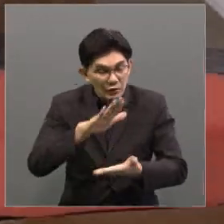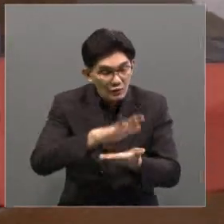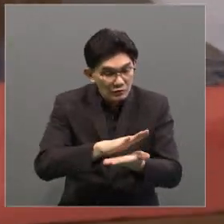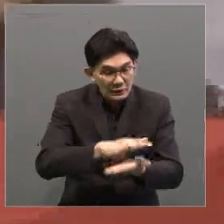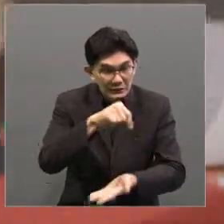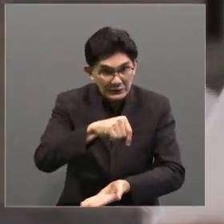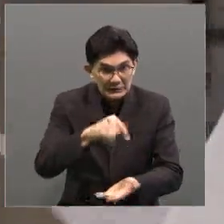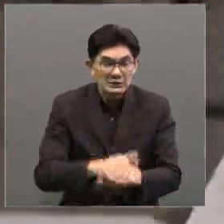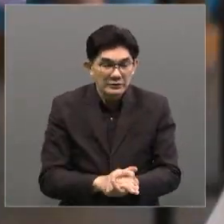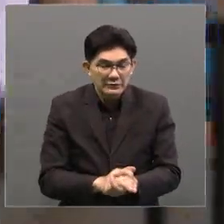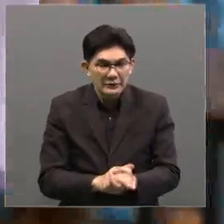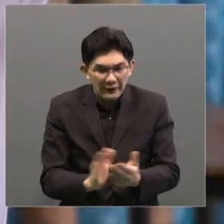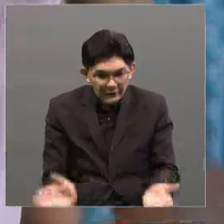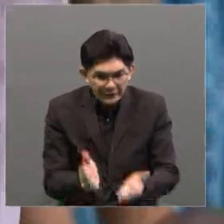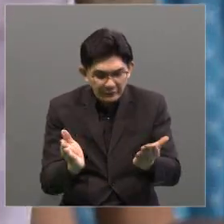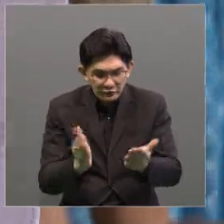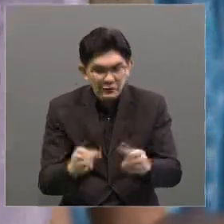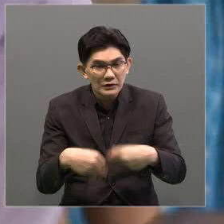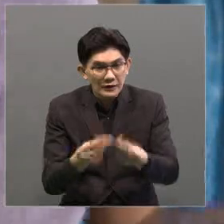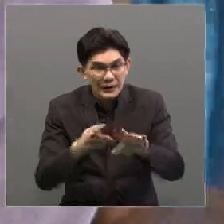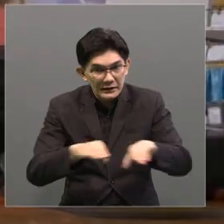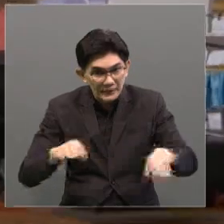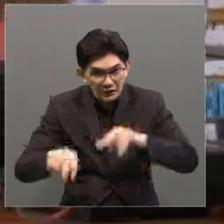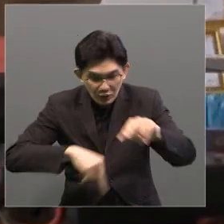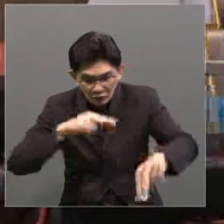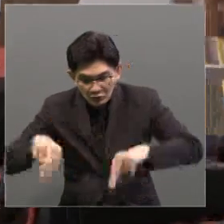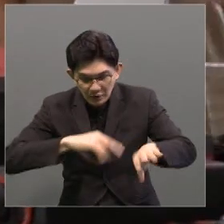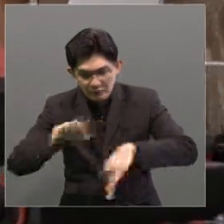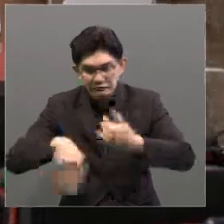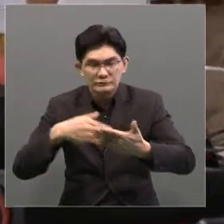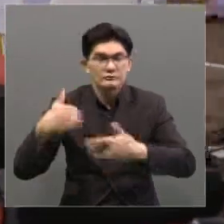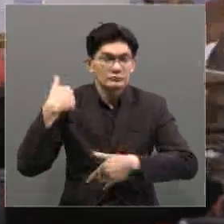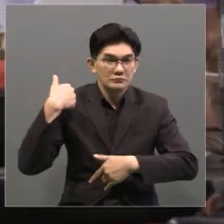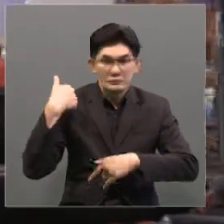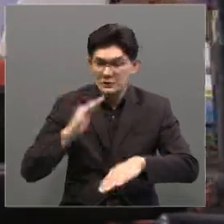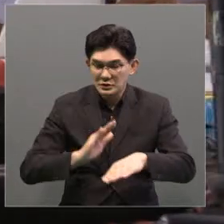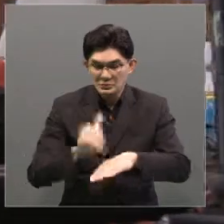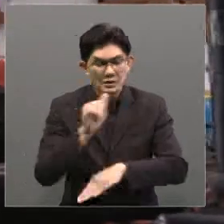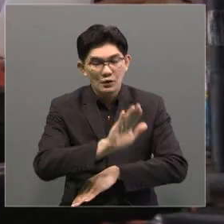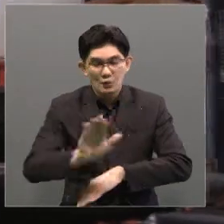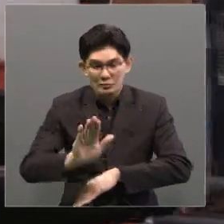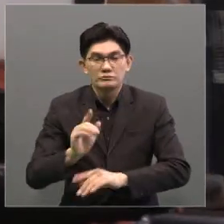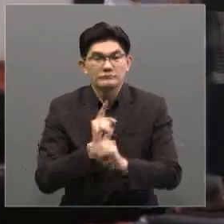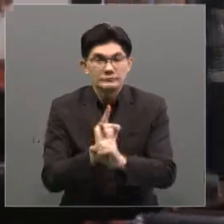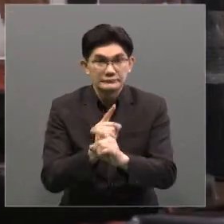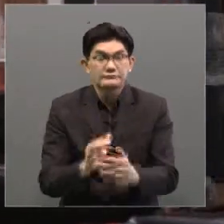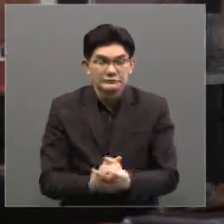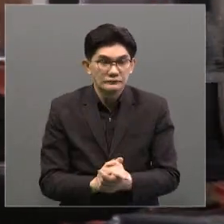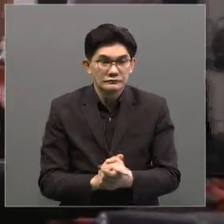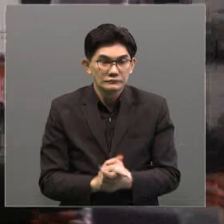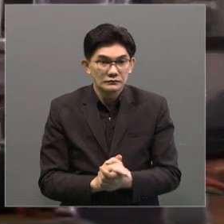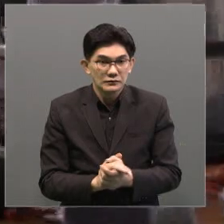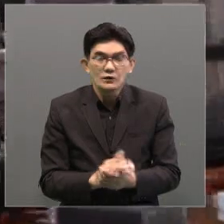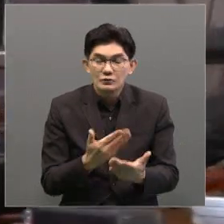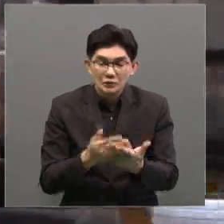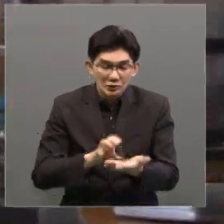ริงนกทาพร้อมที่จะสนับสนุนและดูแลในทุกกิจกรรมของนักเรียนตามความถนัดของเด็กแต่ละคนที่มีไม่ว่าจะเป็นในด้าน